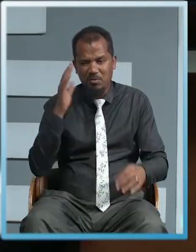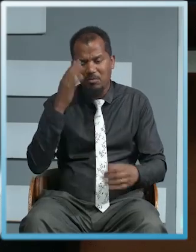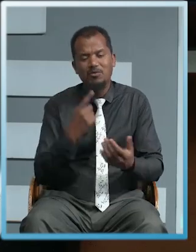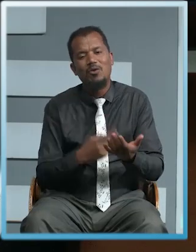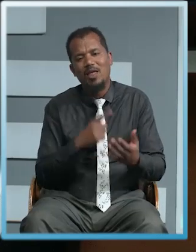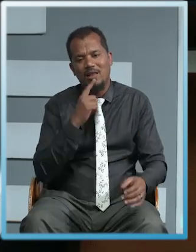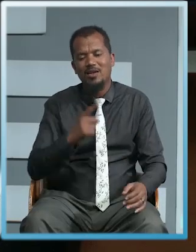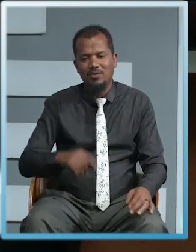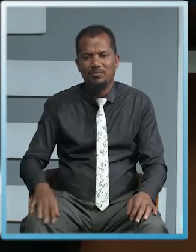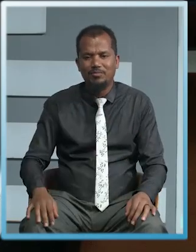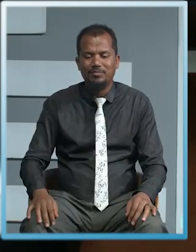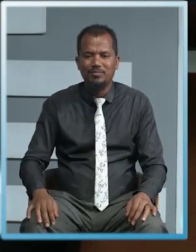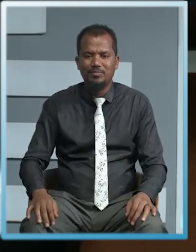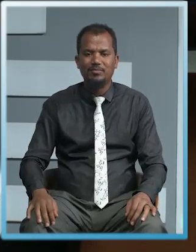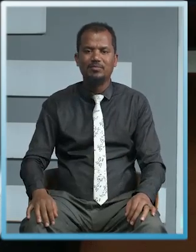ميمسلو يهننو